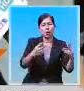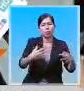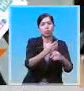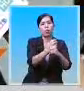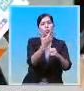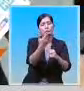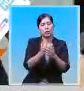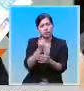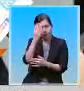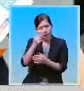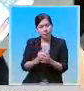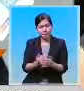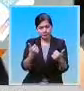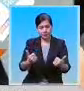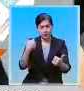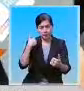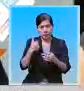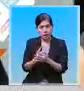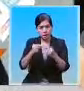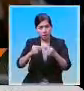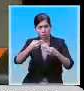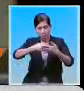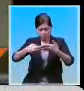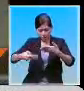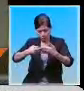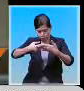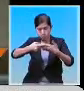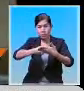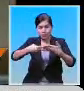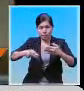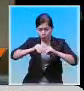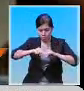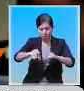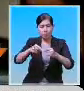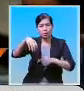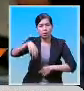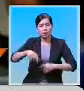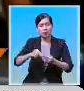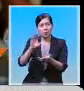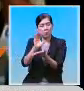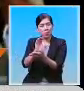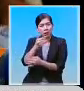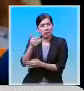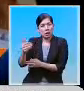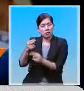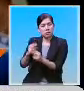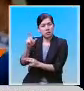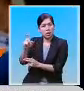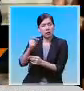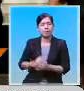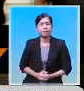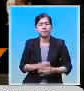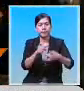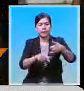ข้อความในสื่อโซเชียลนะคะแล้วก็ส่งผลทำให้ทางสำนักงานตำรวจแห่งชาติเนี่ยได้รับความเสียหายทางนางสาวพิมพัชชา